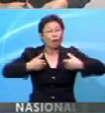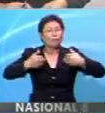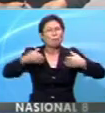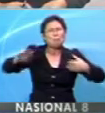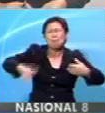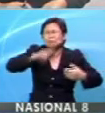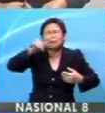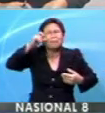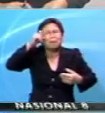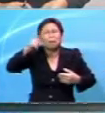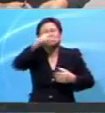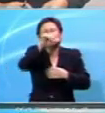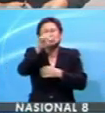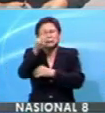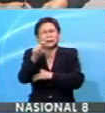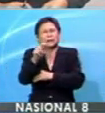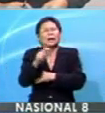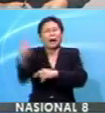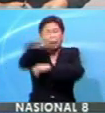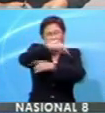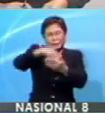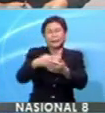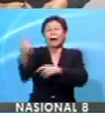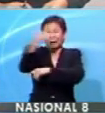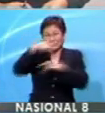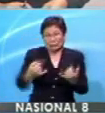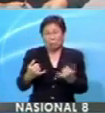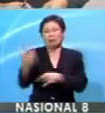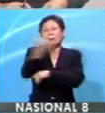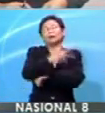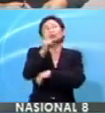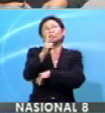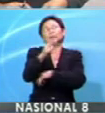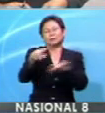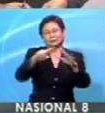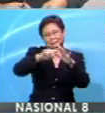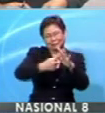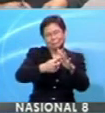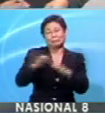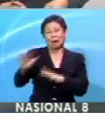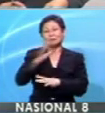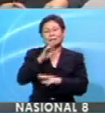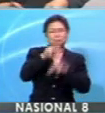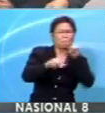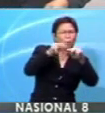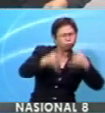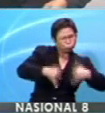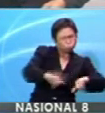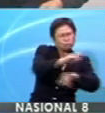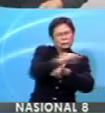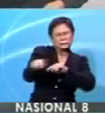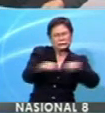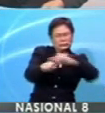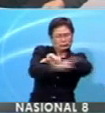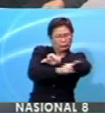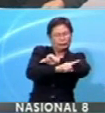negara G hari ini hari kedua ia dilaksanakan bagaimanapun menurut mereka Pemantauan berterusan dan tindakan